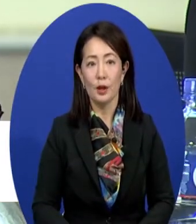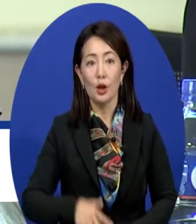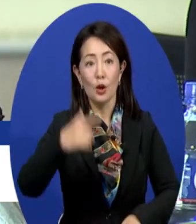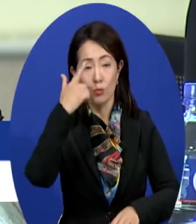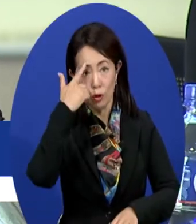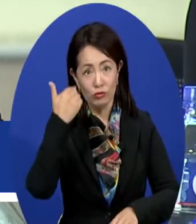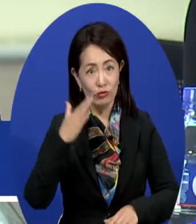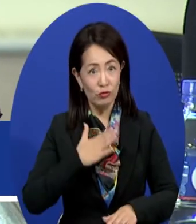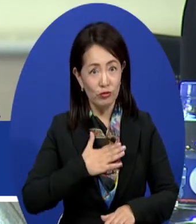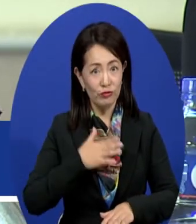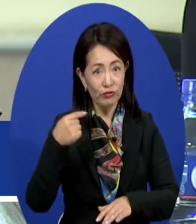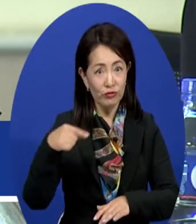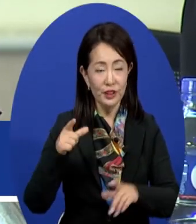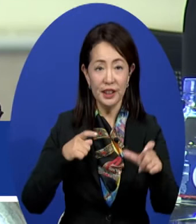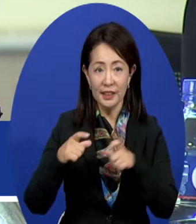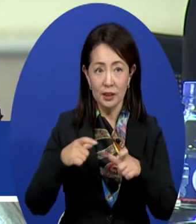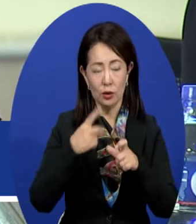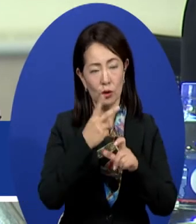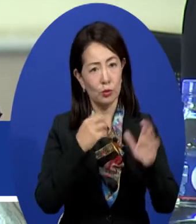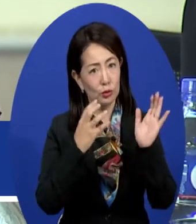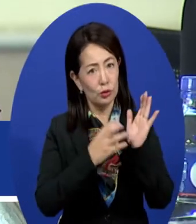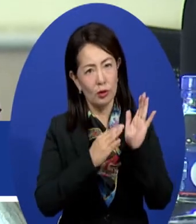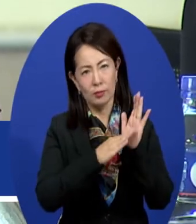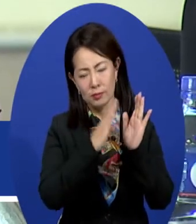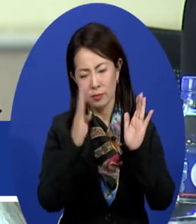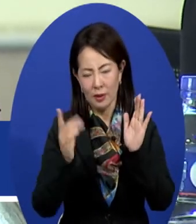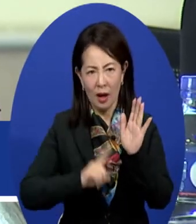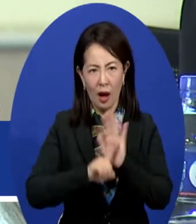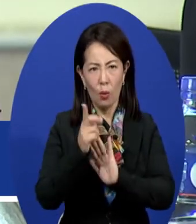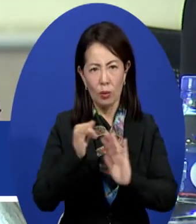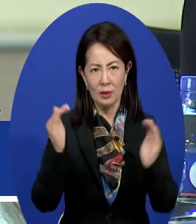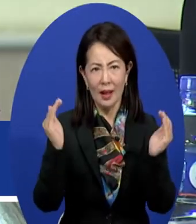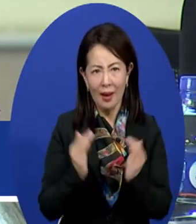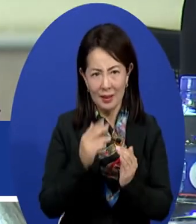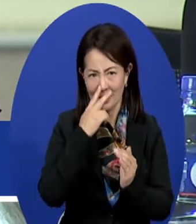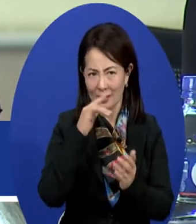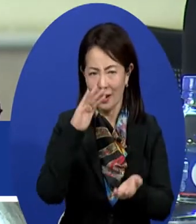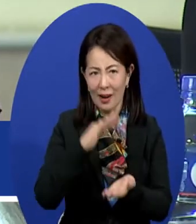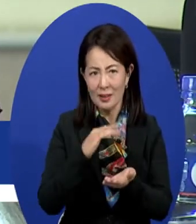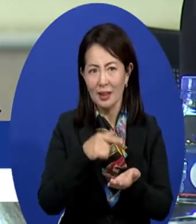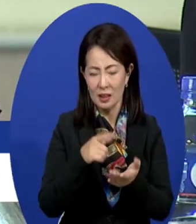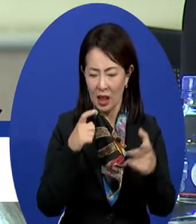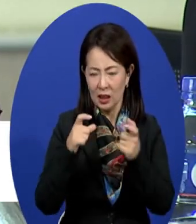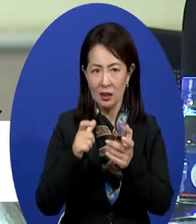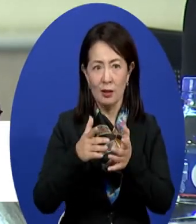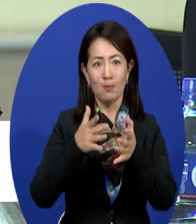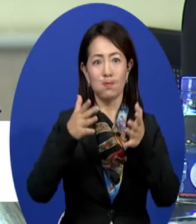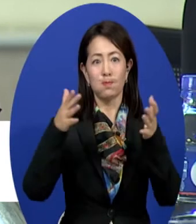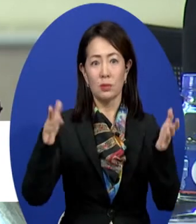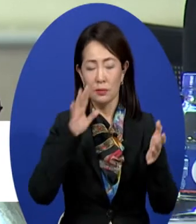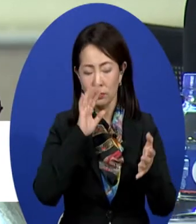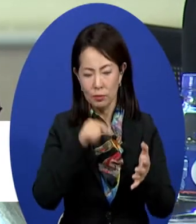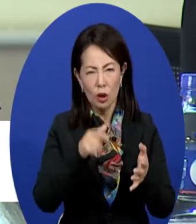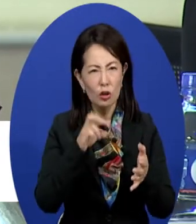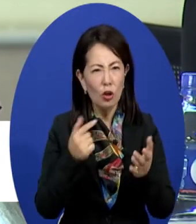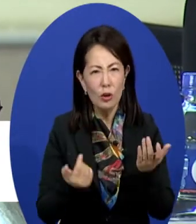Монголын эдийн засаг 2009 оны үеийн хямралаас хойш анхудаа агших үзэгдэл ажиглагдж байна. Эдийн засгийн тэлэлтийг бий болох нэг гол